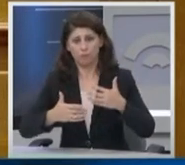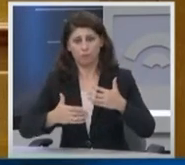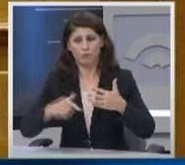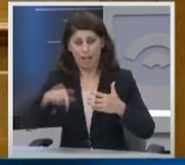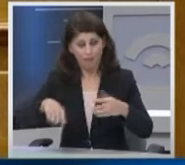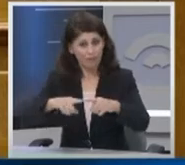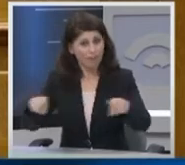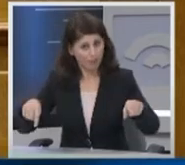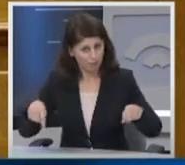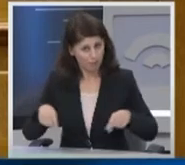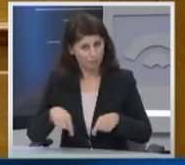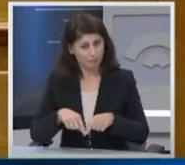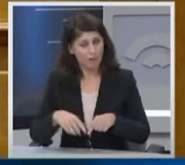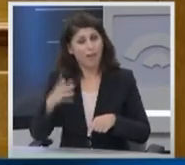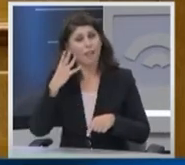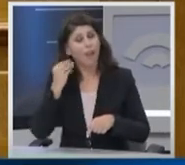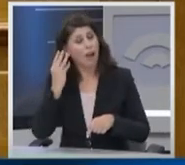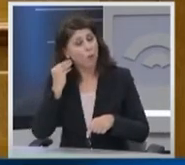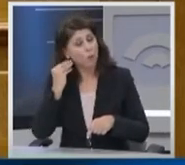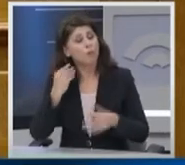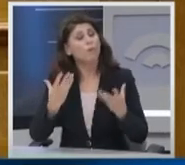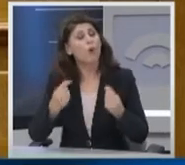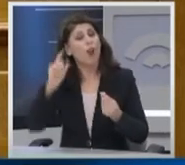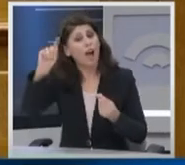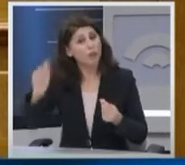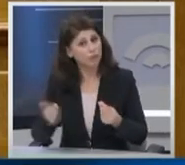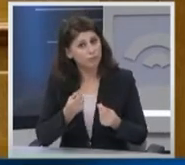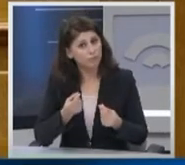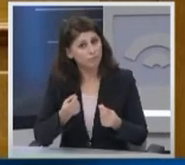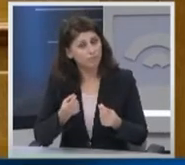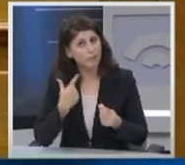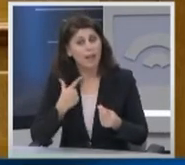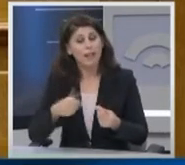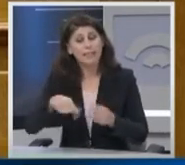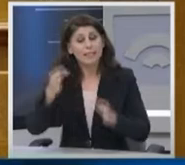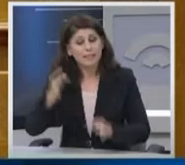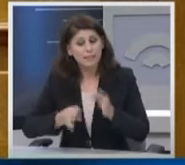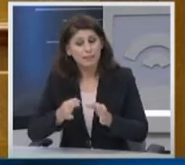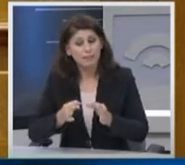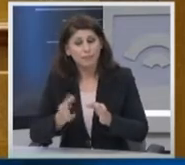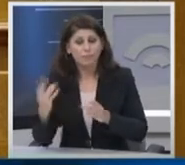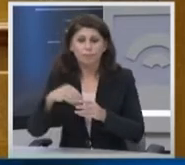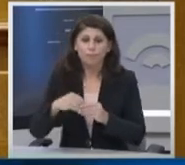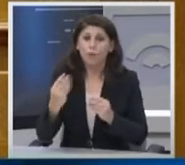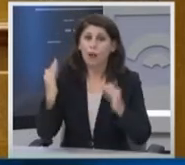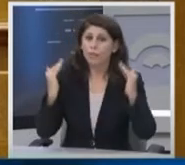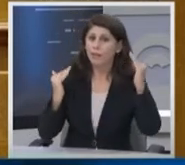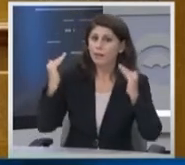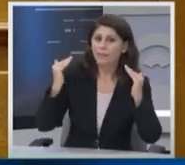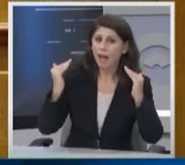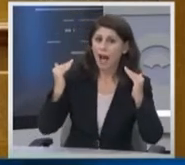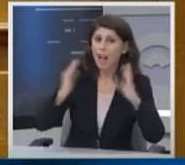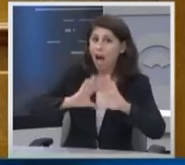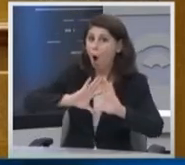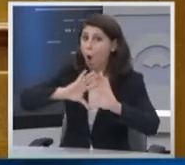ακουστούν πολλά ερωτηματικά, θα μπουν πολλά διλήμματα στη συζήτηση, που όμως έχουν ως στόχο